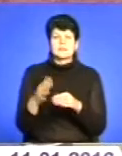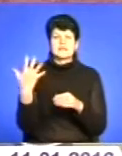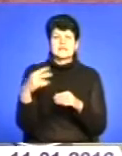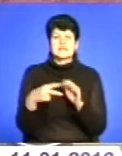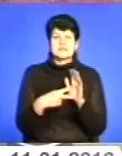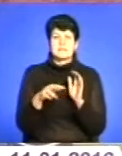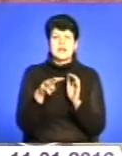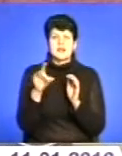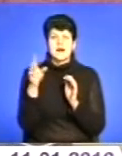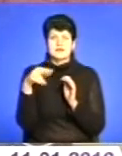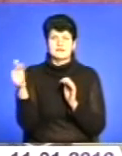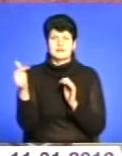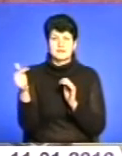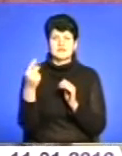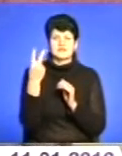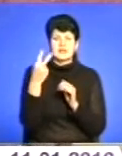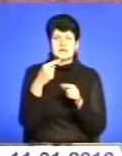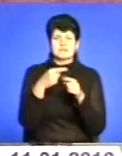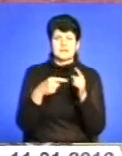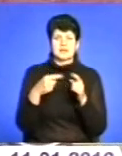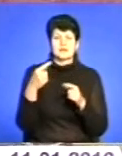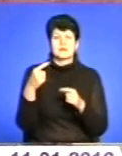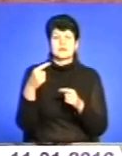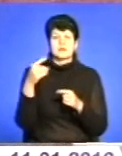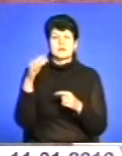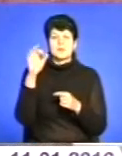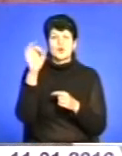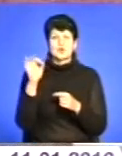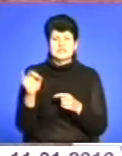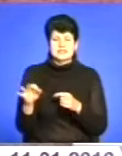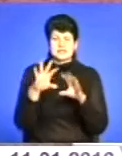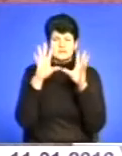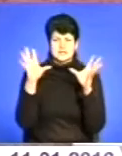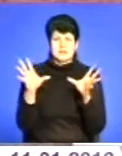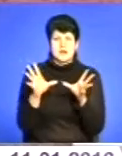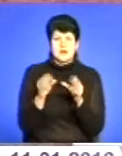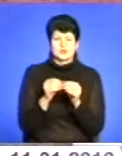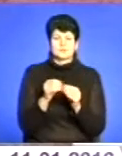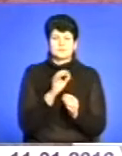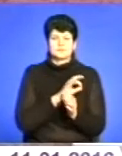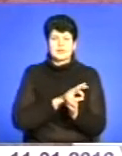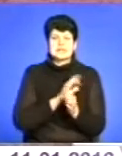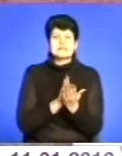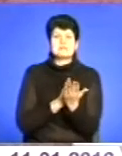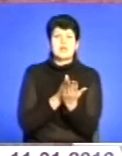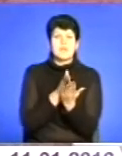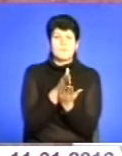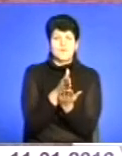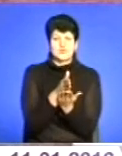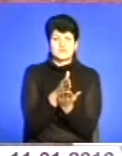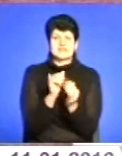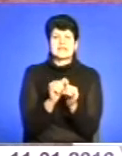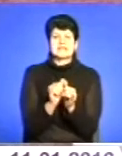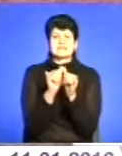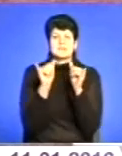гривень, або 2,5% від валового внутрішнього продукту, який спрямовується на